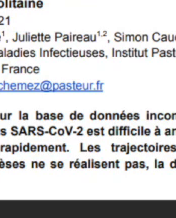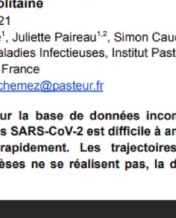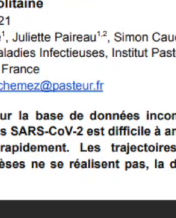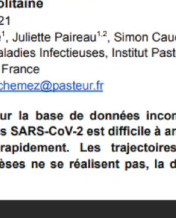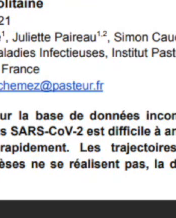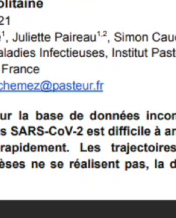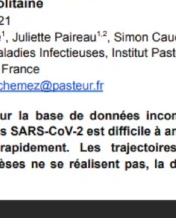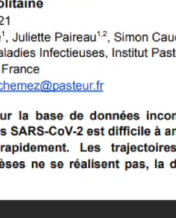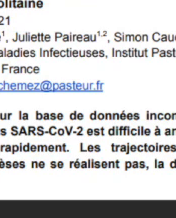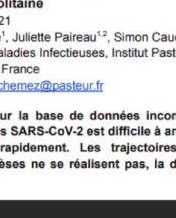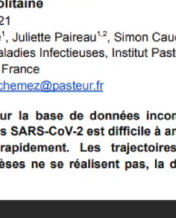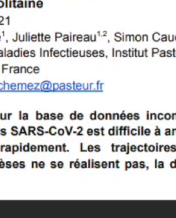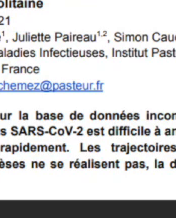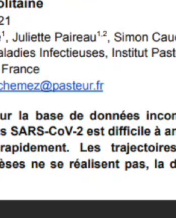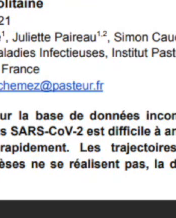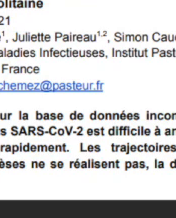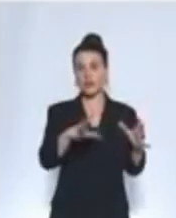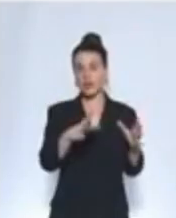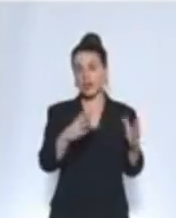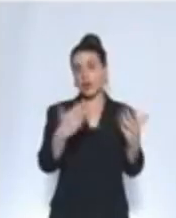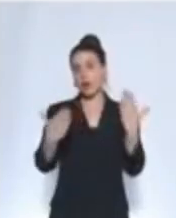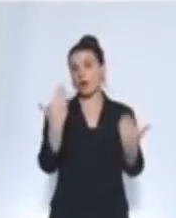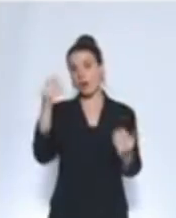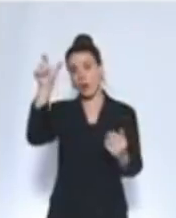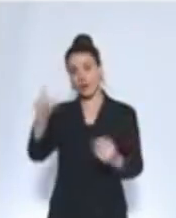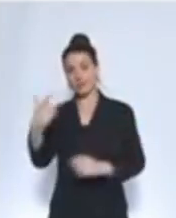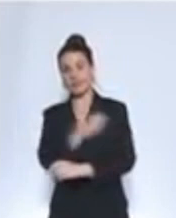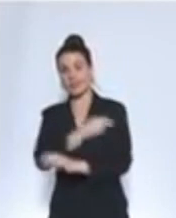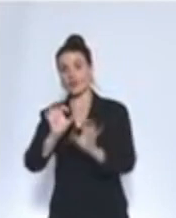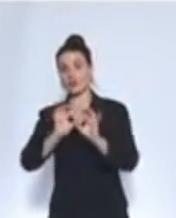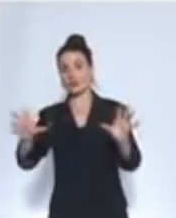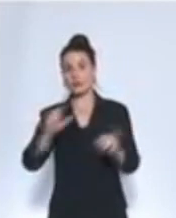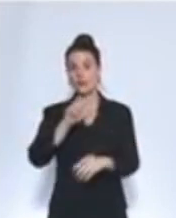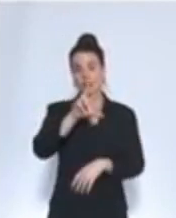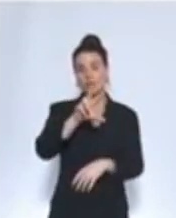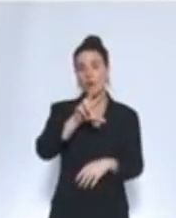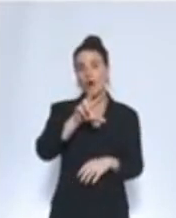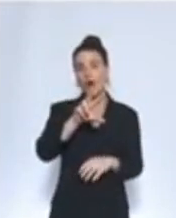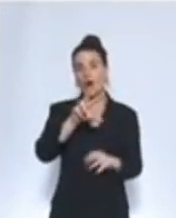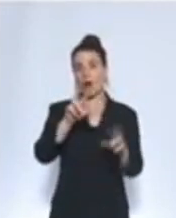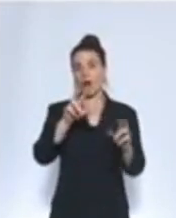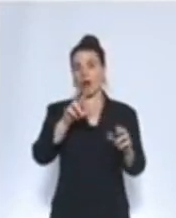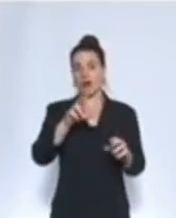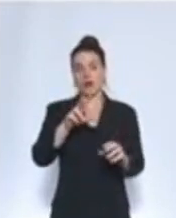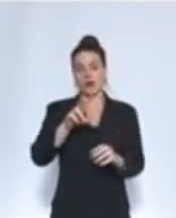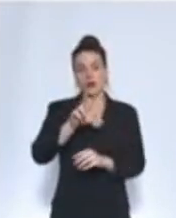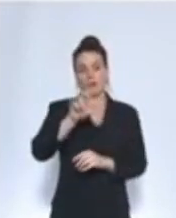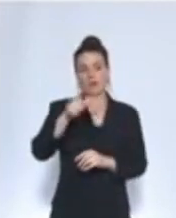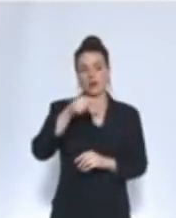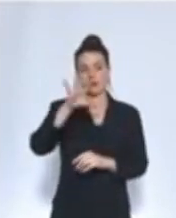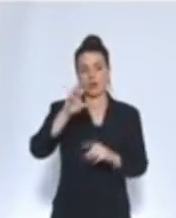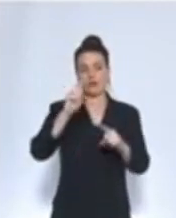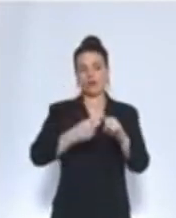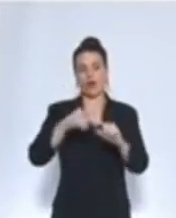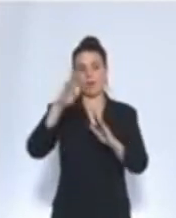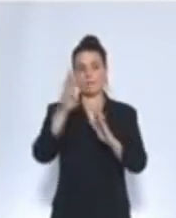Castex, c'est qu'il se contredit, puisque si on revient un peu plus loin... Et surtout, 25 fois moins de risques d'être